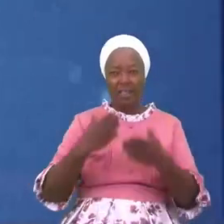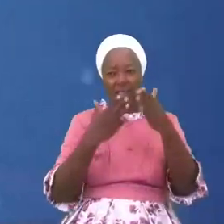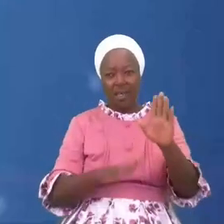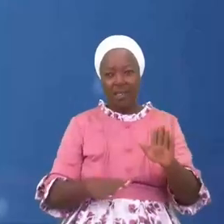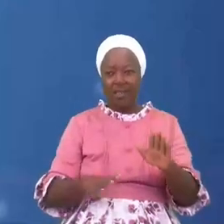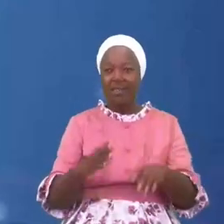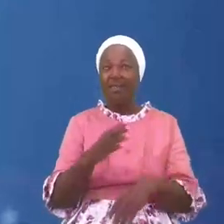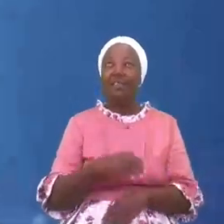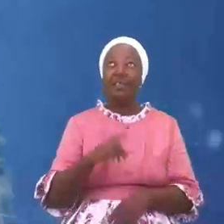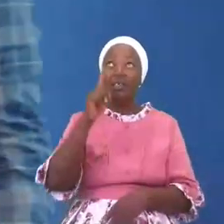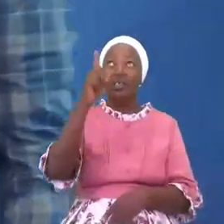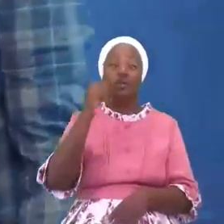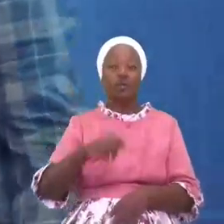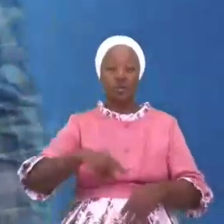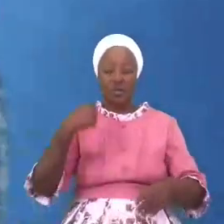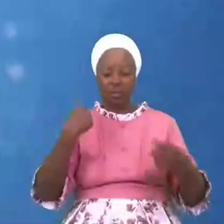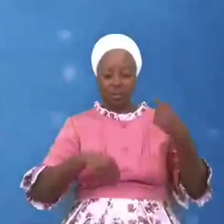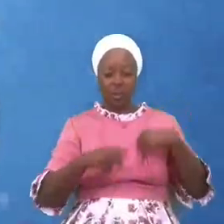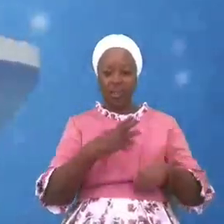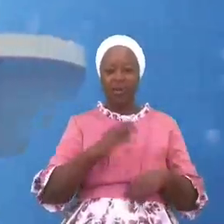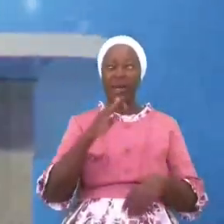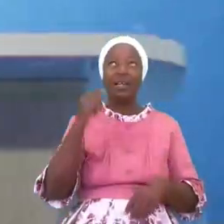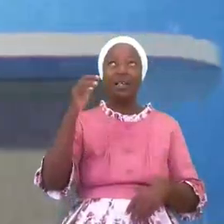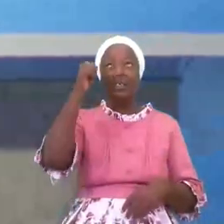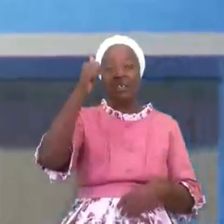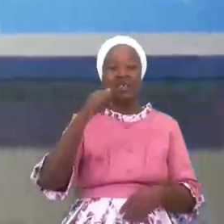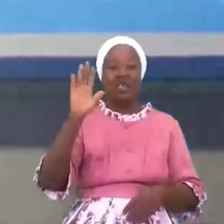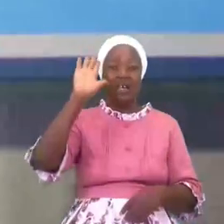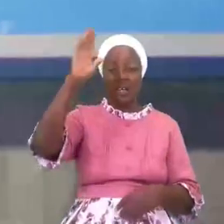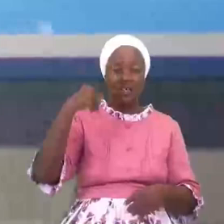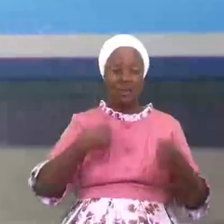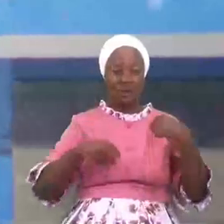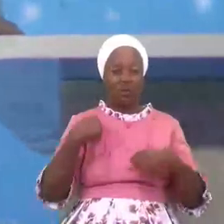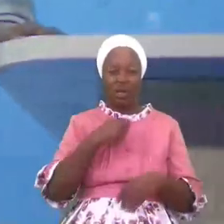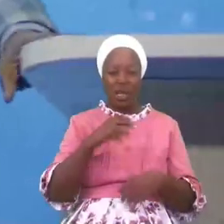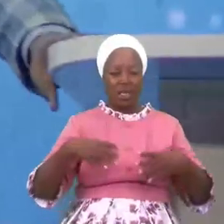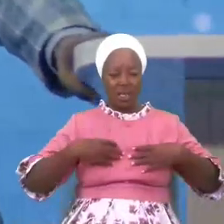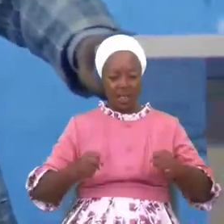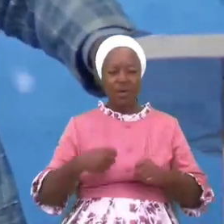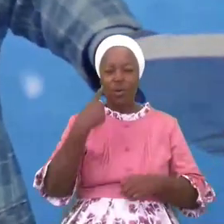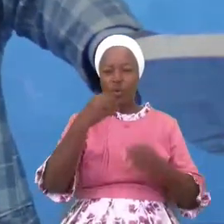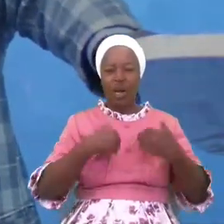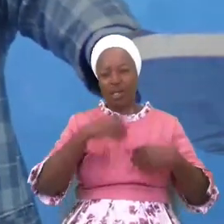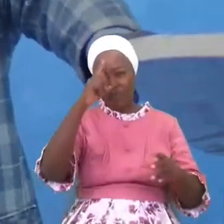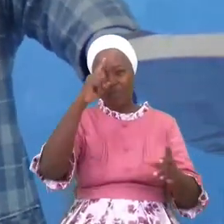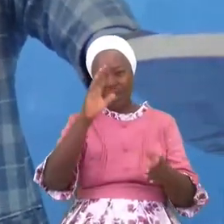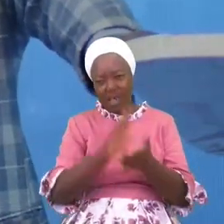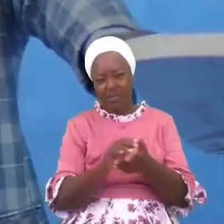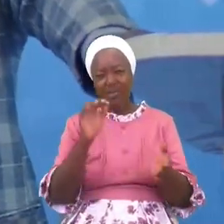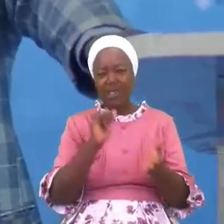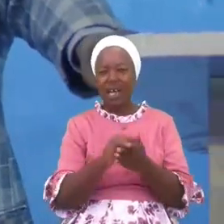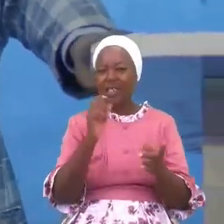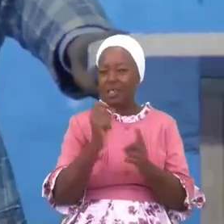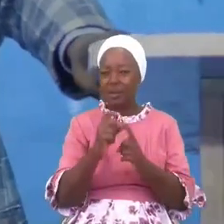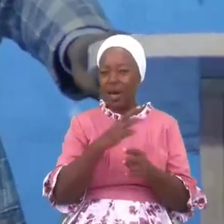Christ est mort, il a été frappé par ses maîtrises, nous sommes guéris. Qui a cru à ce